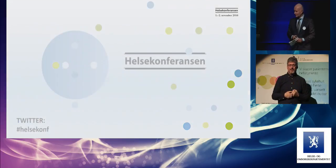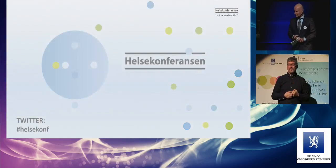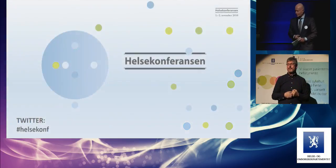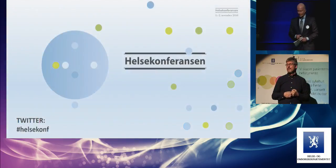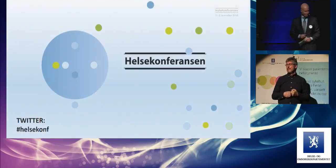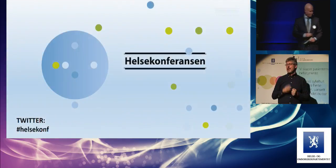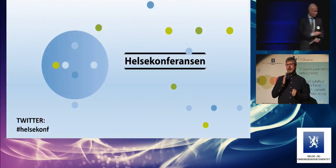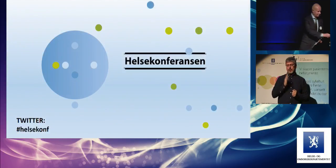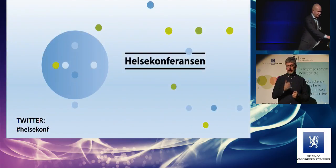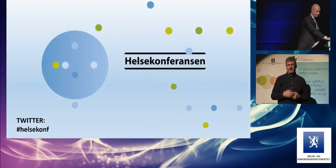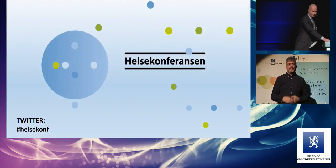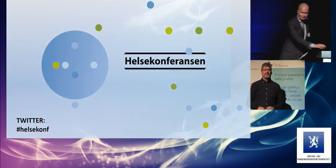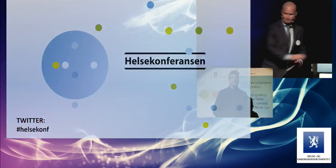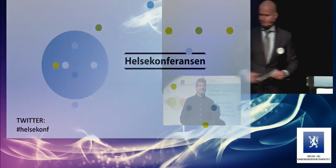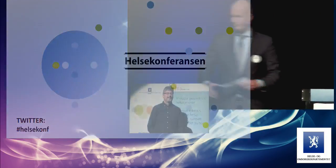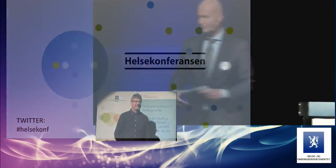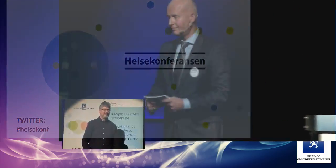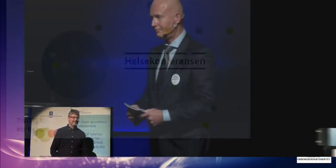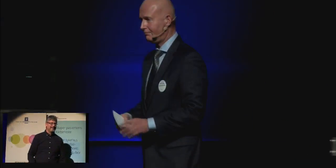Takk.